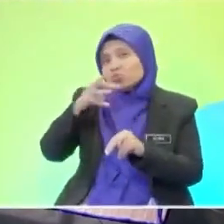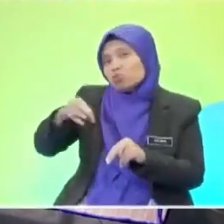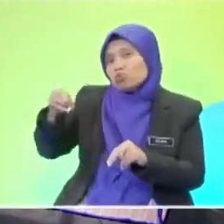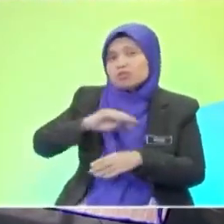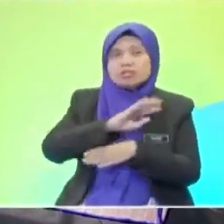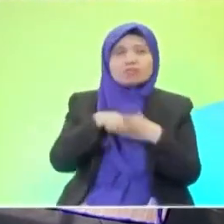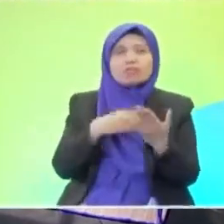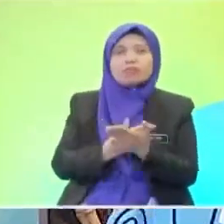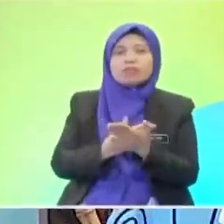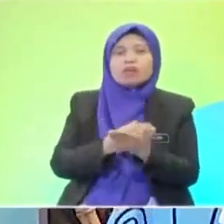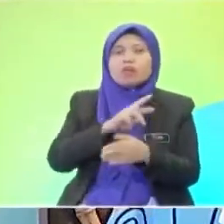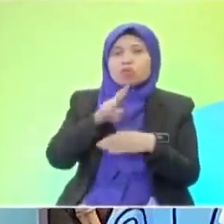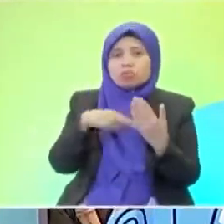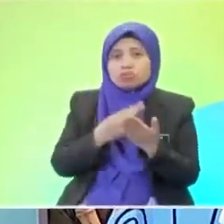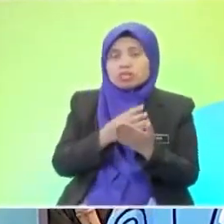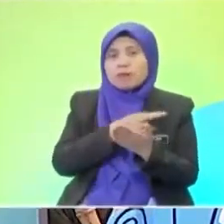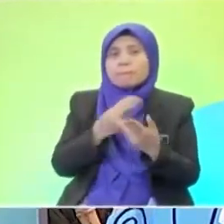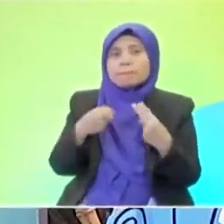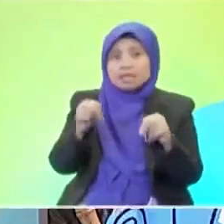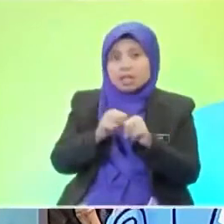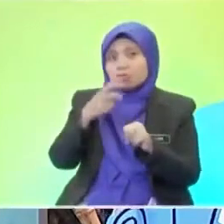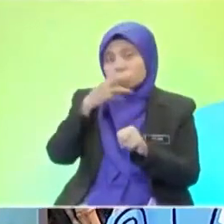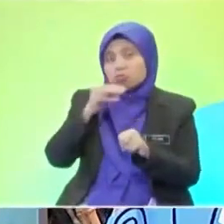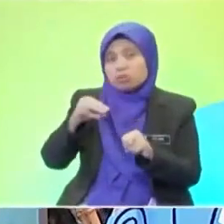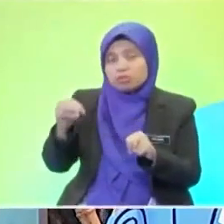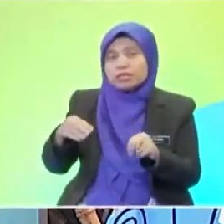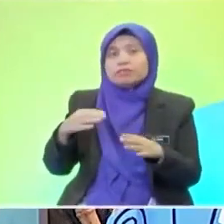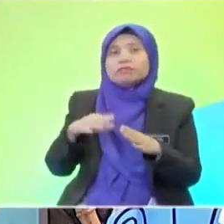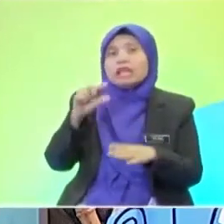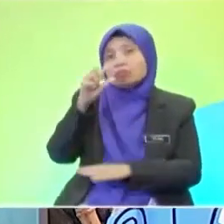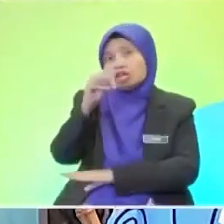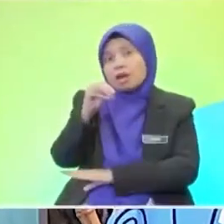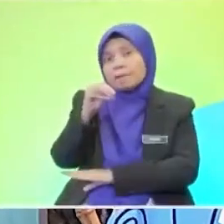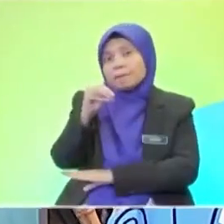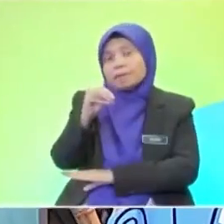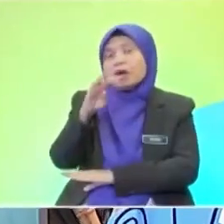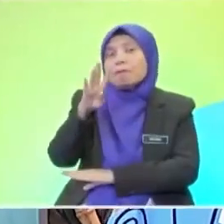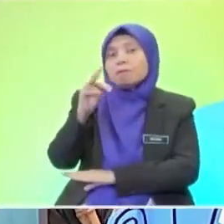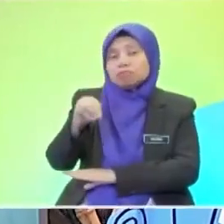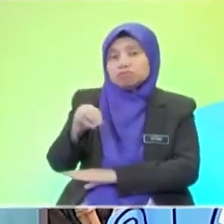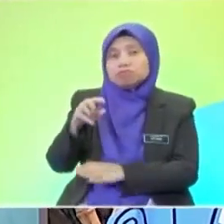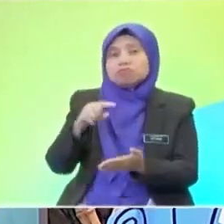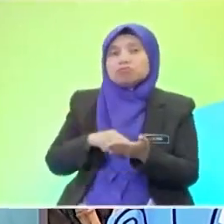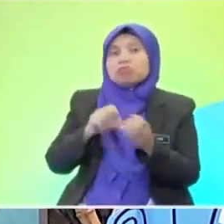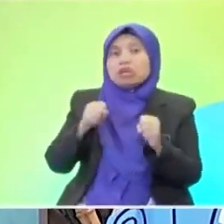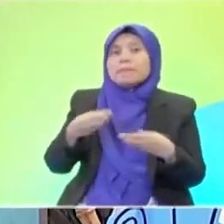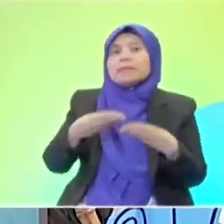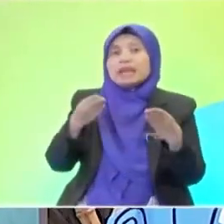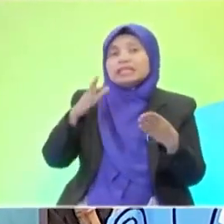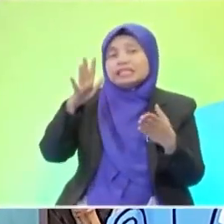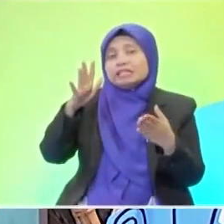Baiklah rumusan dan juga penilaian untuk murid-murid di dalam tarian ini ataupun 4 murid ini kita boleh berikan